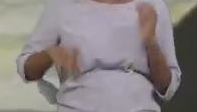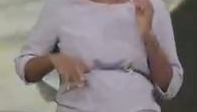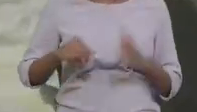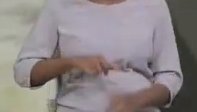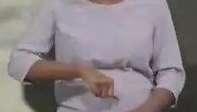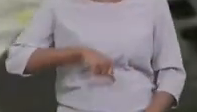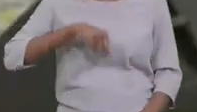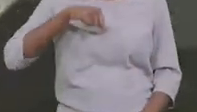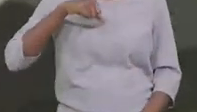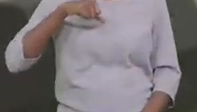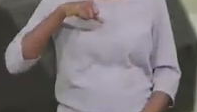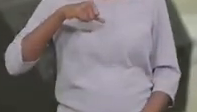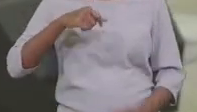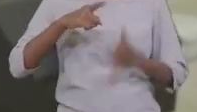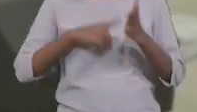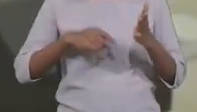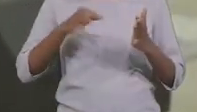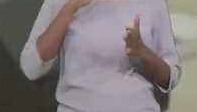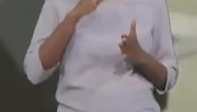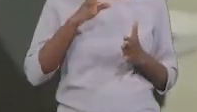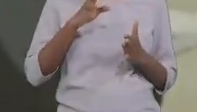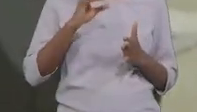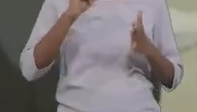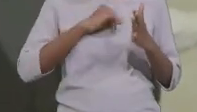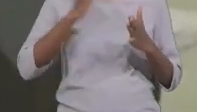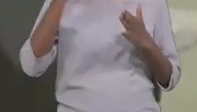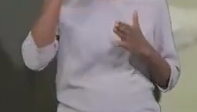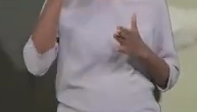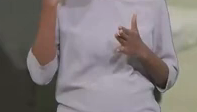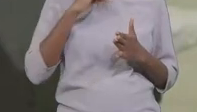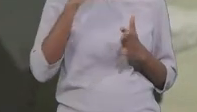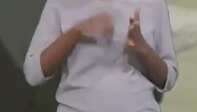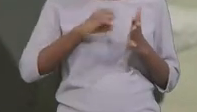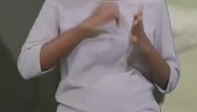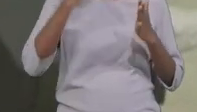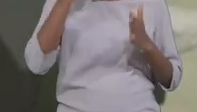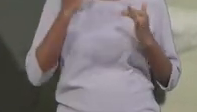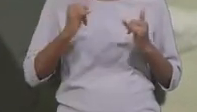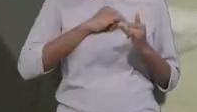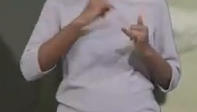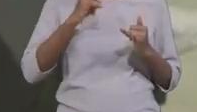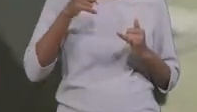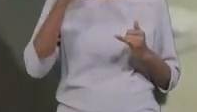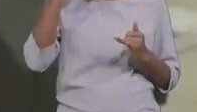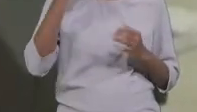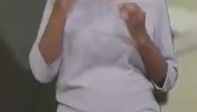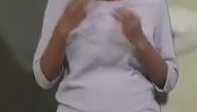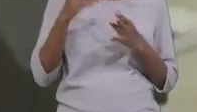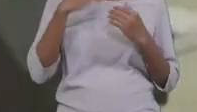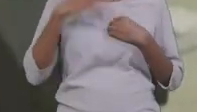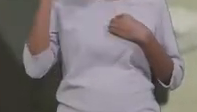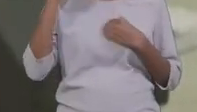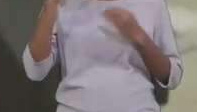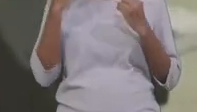Esprit d'orgueil. Ce que je connaissais, c'est ce que je connais. Non, non. Tu connais plus que ça, non?